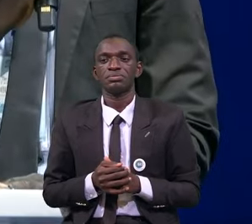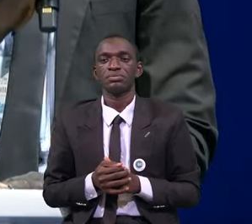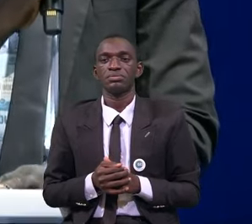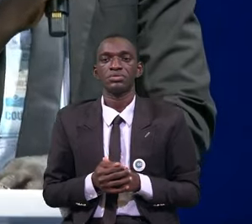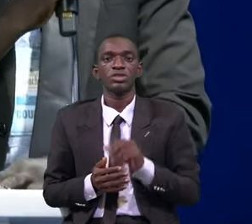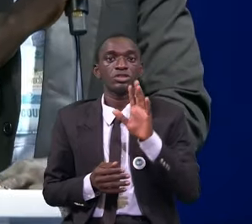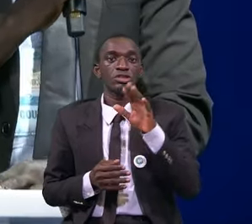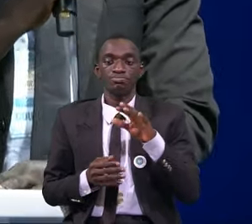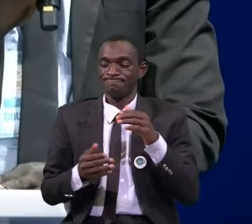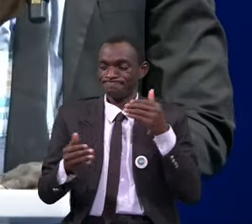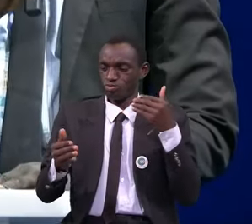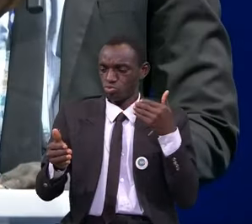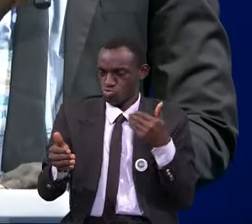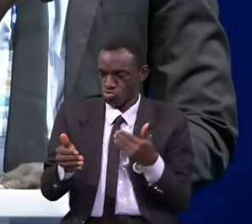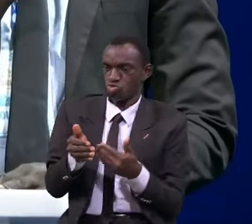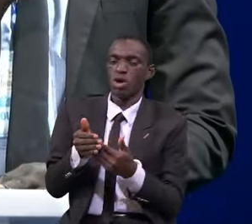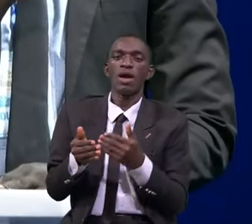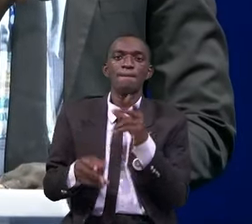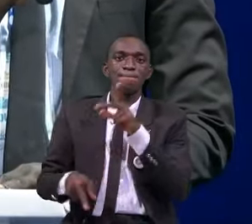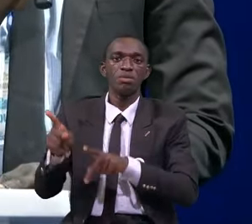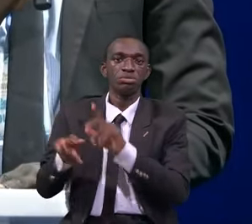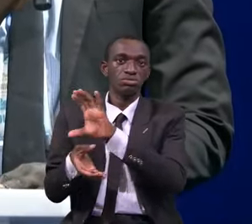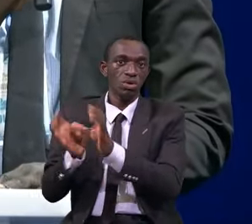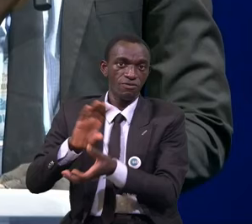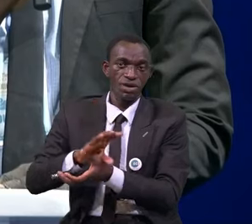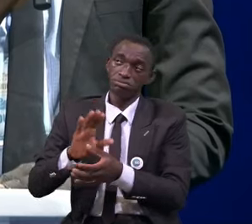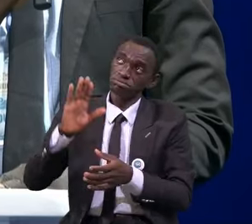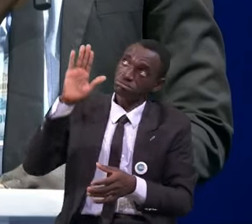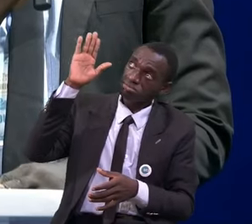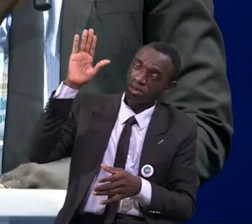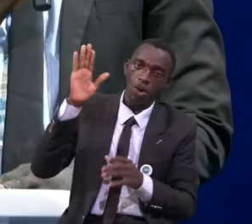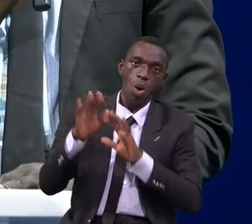Get closer to them. Approchez-vous d'eux.